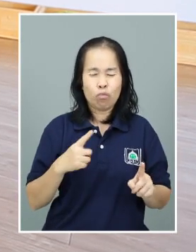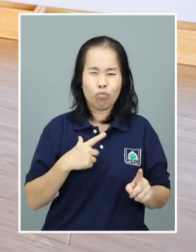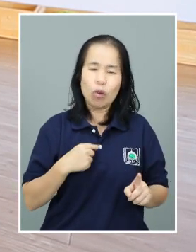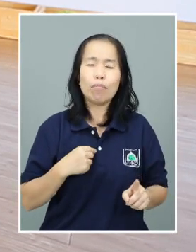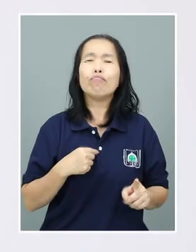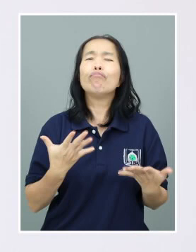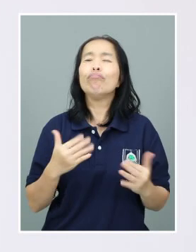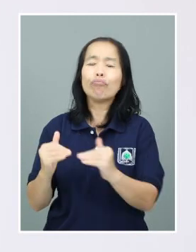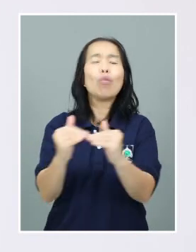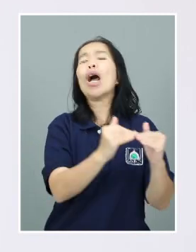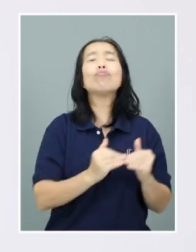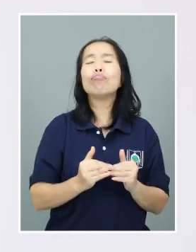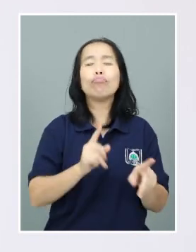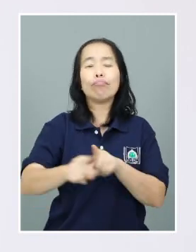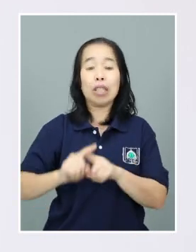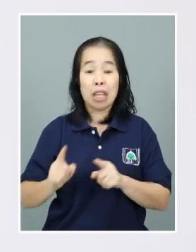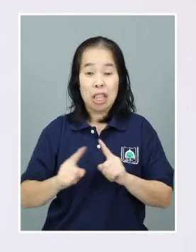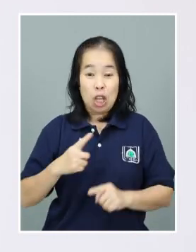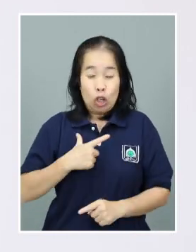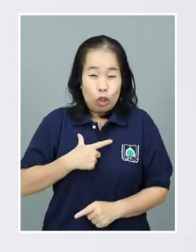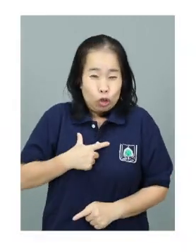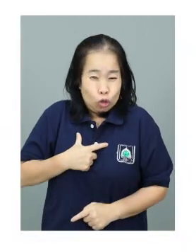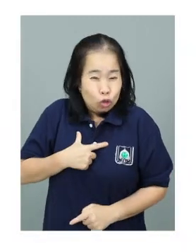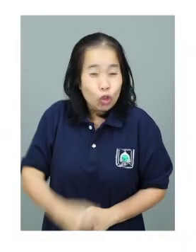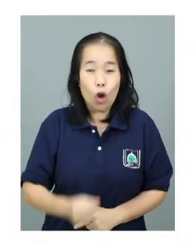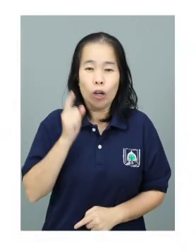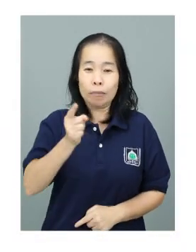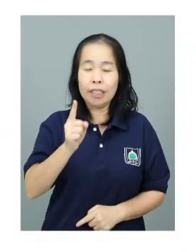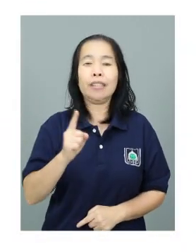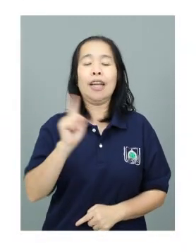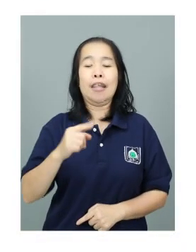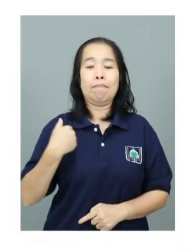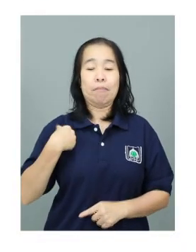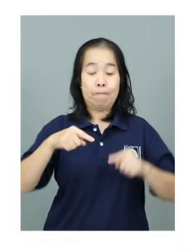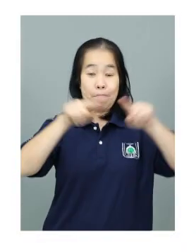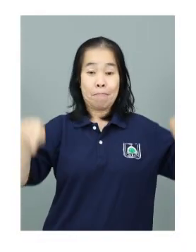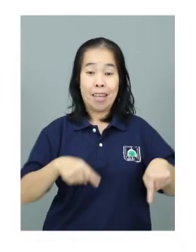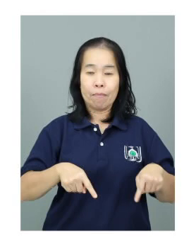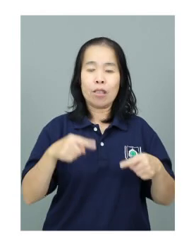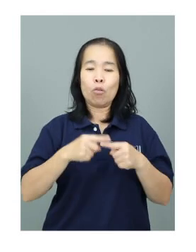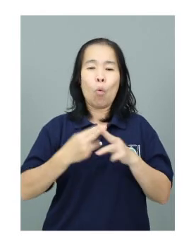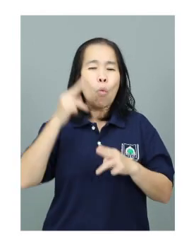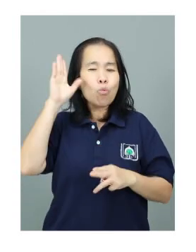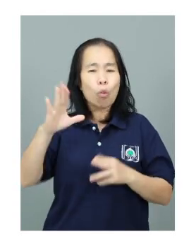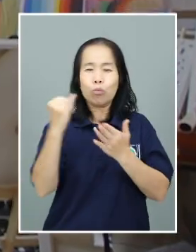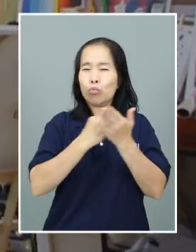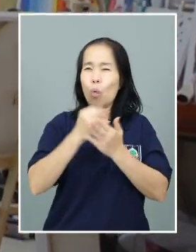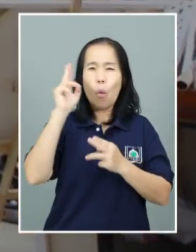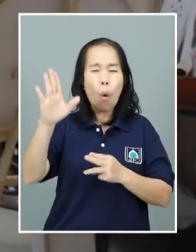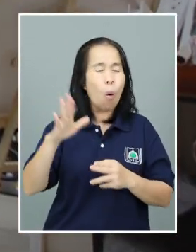อบเท่ากันหมดสิ่งที่หนูชอบมากที่สุดในปัจจุบันนี้ก็คือสัตว์ป่ายาคูค่ะของพี่คิดหอวังที่ซื้อไ